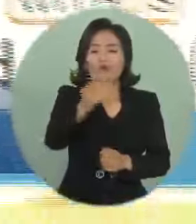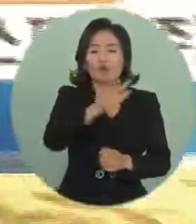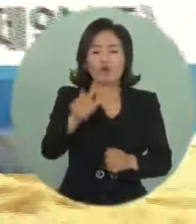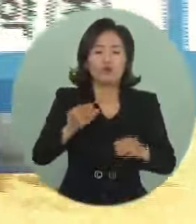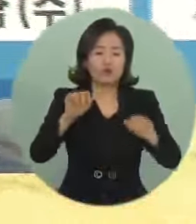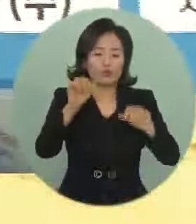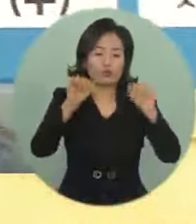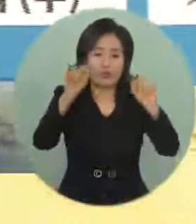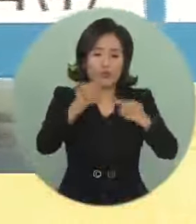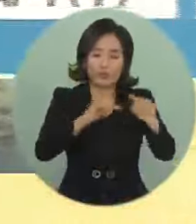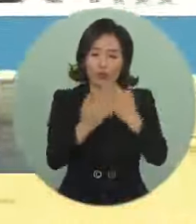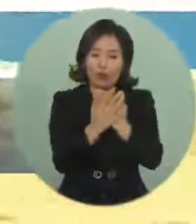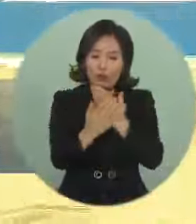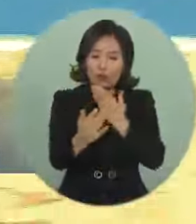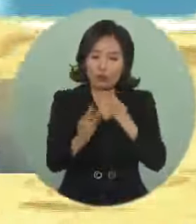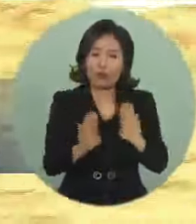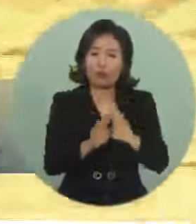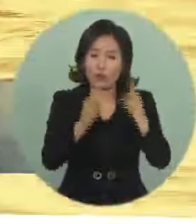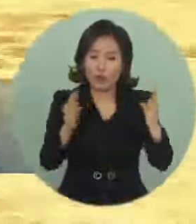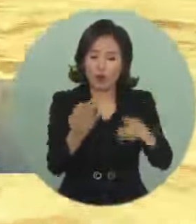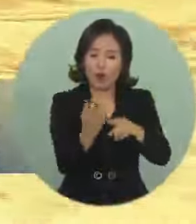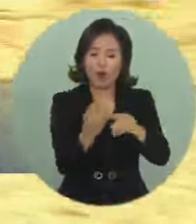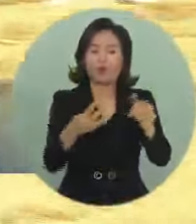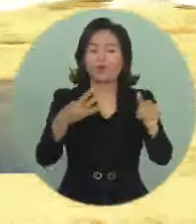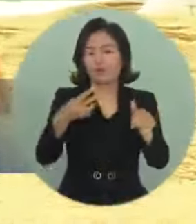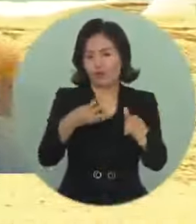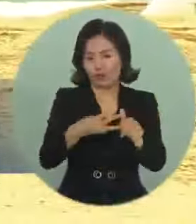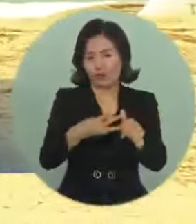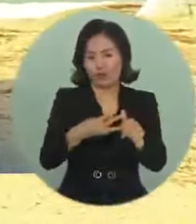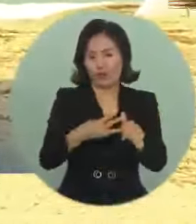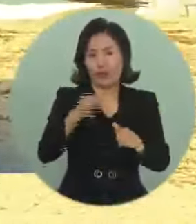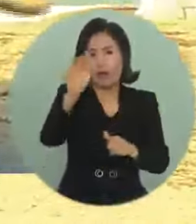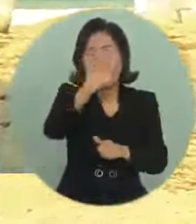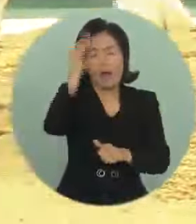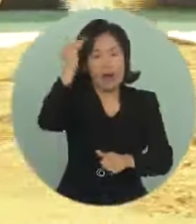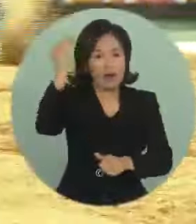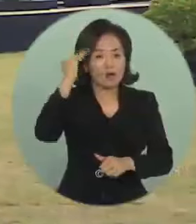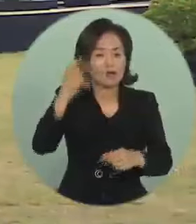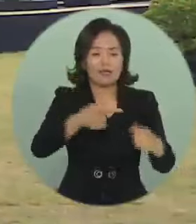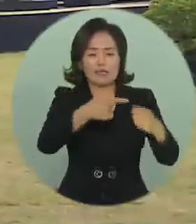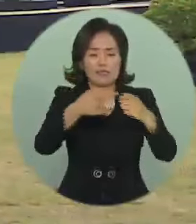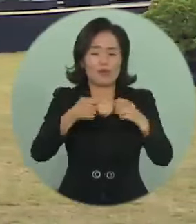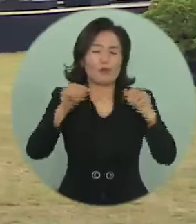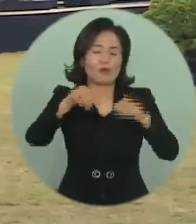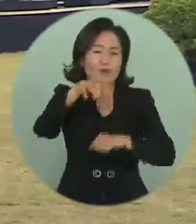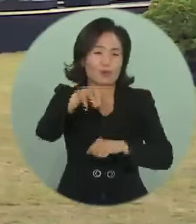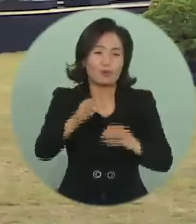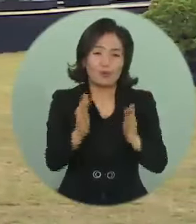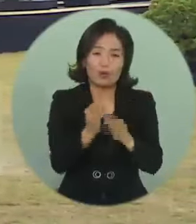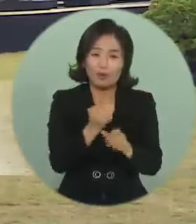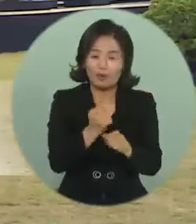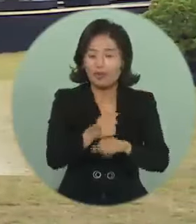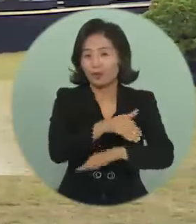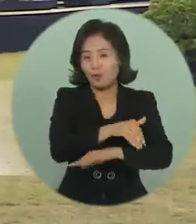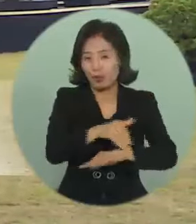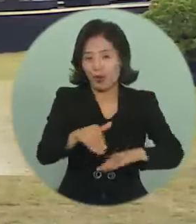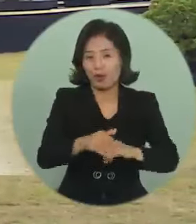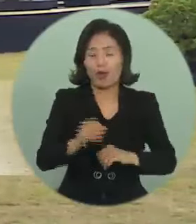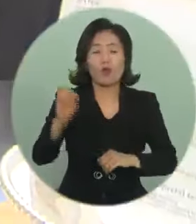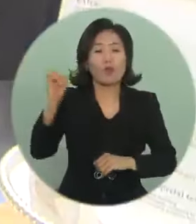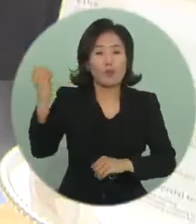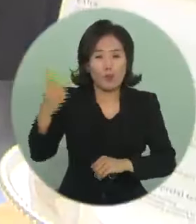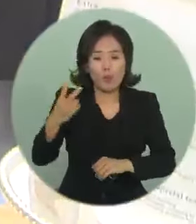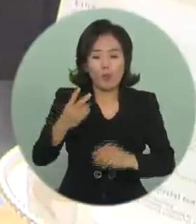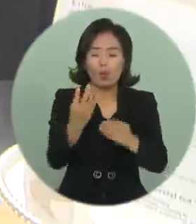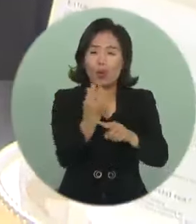유치해서 보성을 대한민국 체육의 매화로 만들어 나가겠습니다 또 보성의 대표 특산물 차례